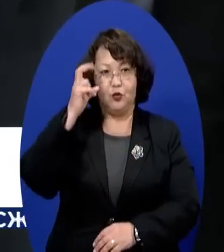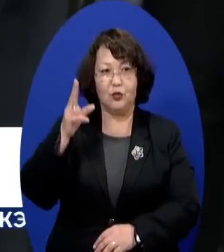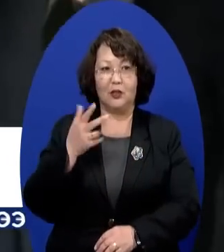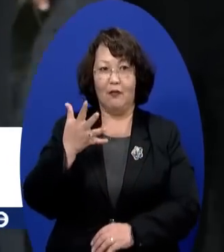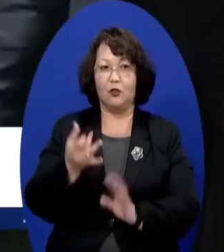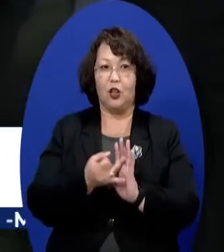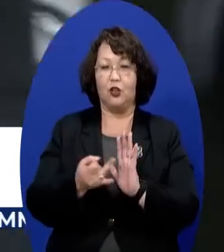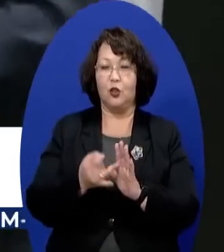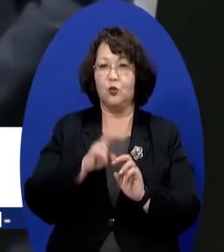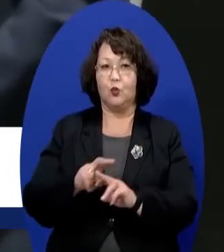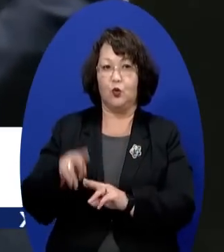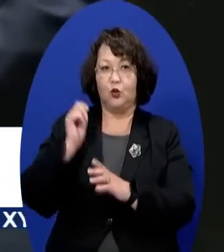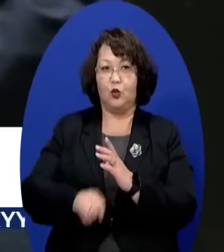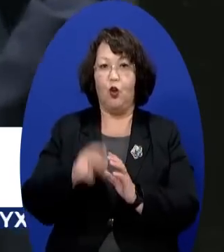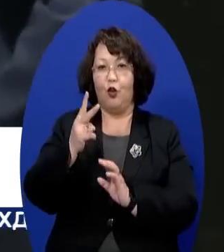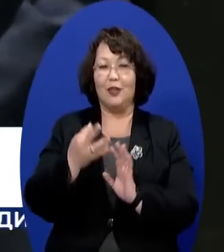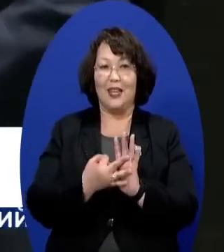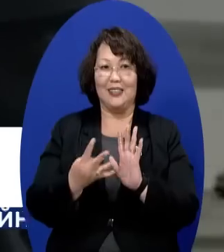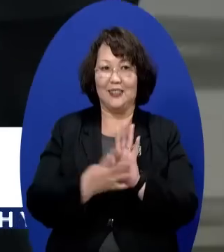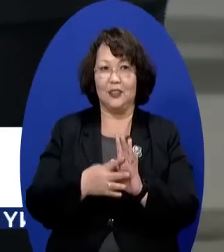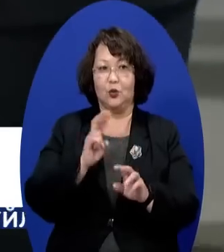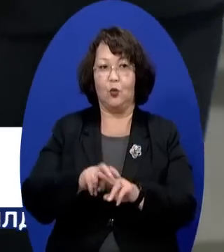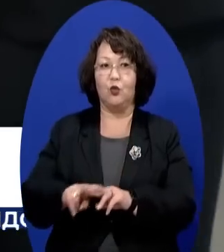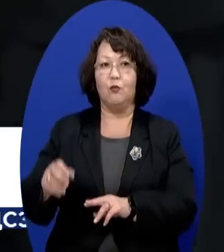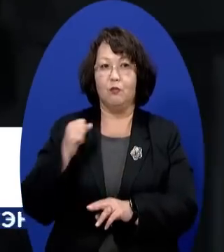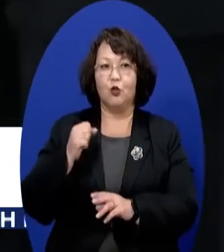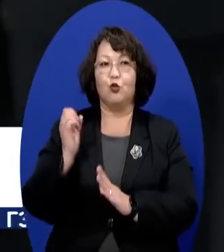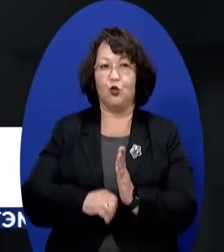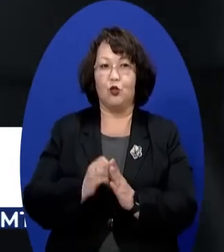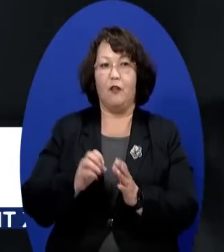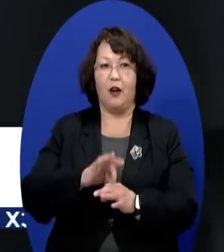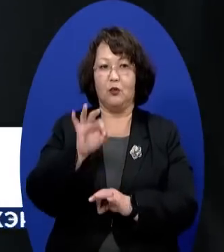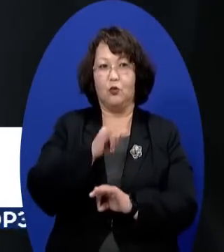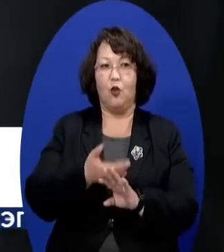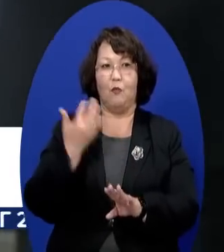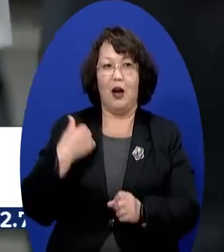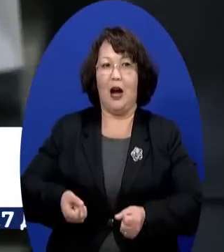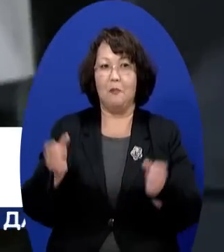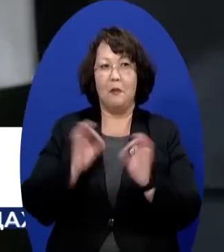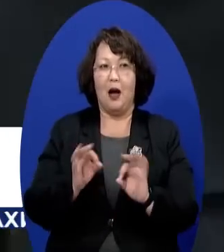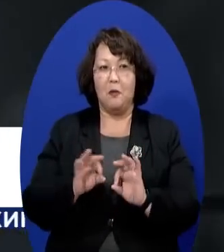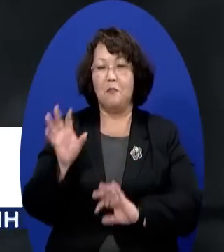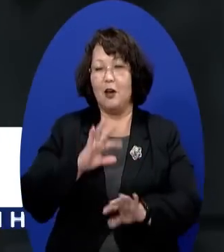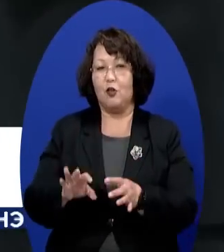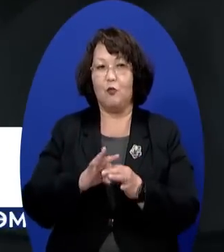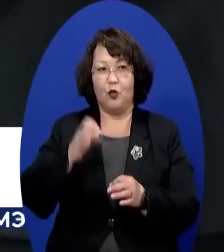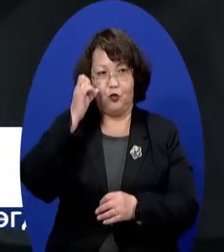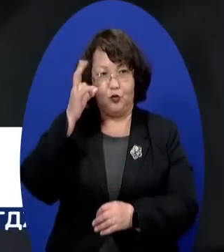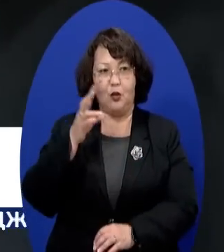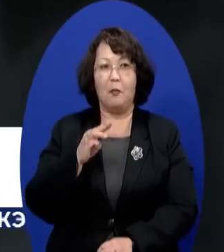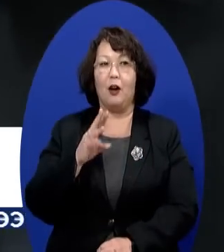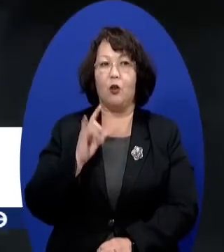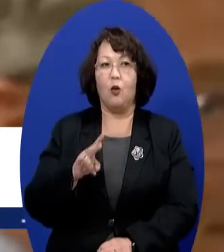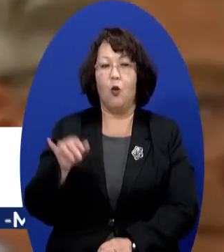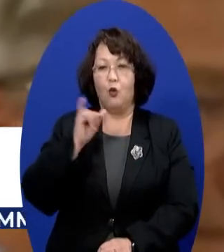577 суудлаас нандаж 289-ыг нь авах шаардлагатай байсан байна. Францад өмнө үүсч байгаагүй нөхцөл байдлаас шалтгаалan ерөнхийлөгч Макроны улс